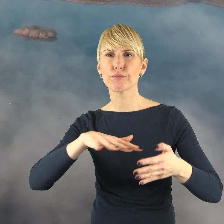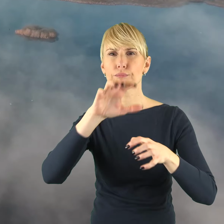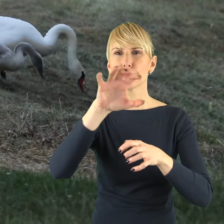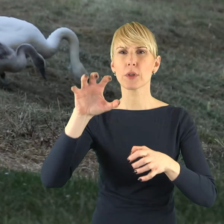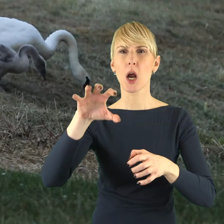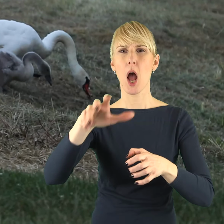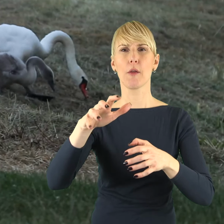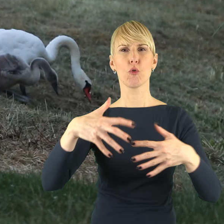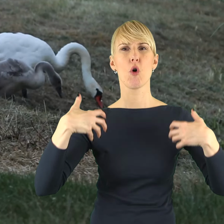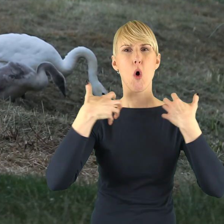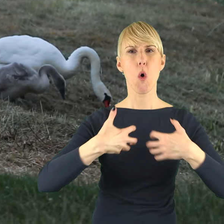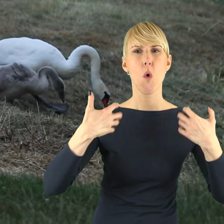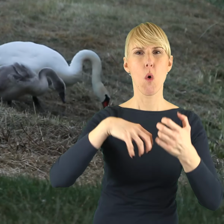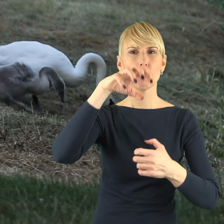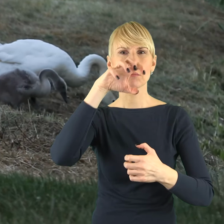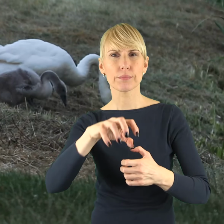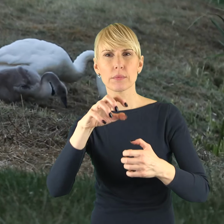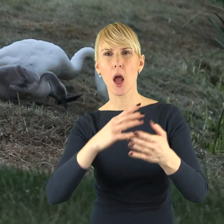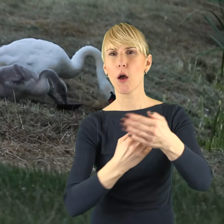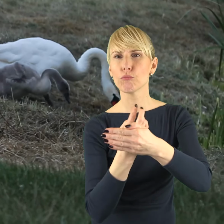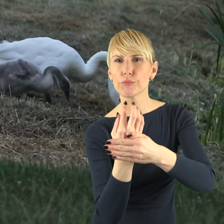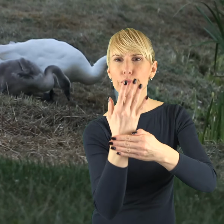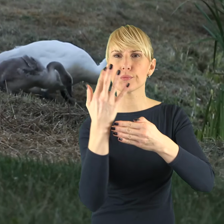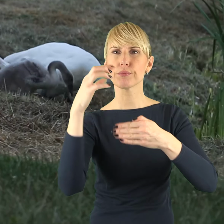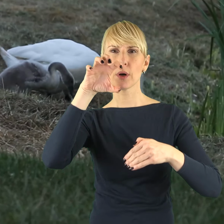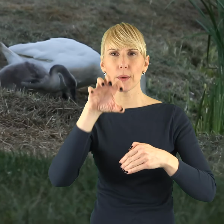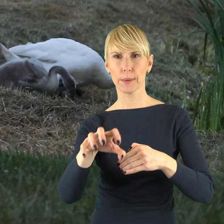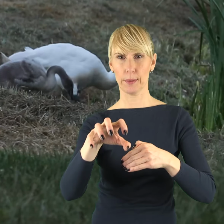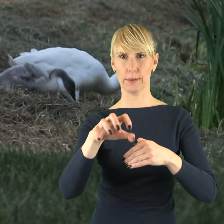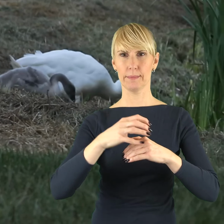przy tym niezwykłe gatunki fauny i flory.